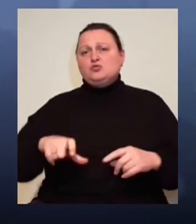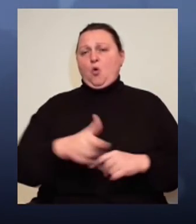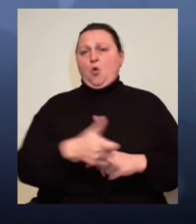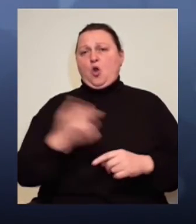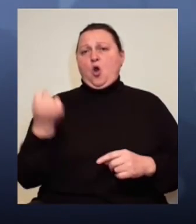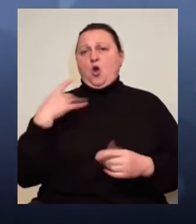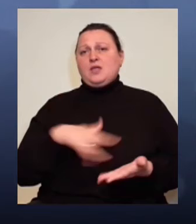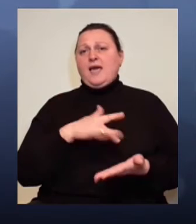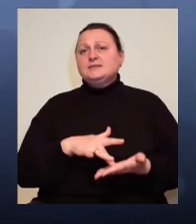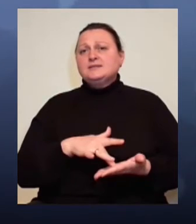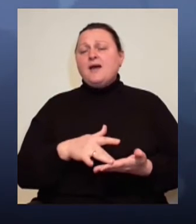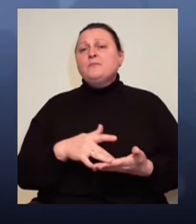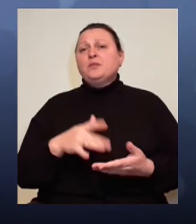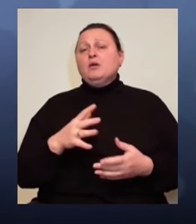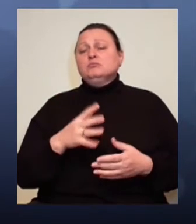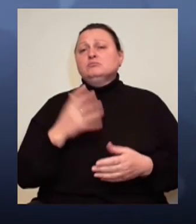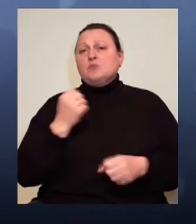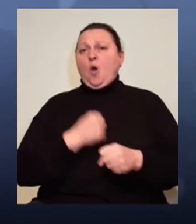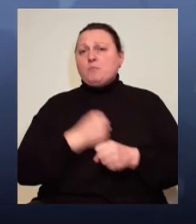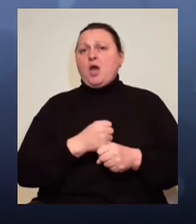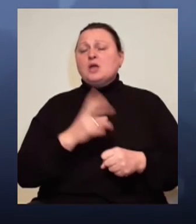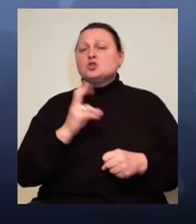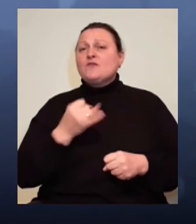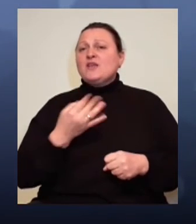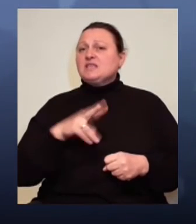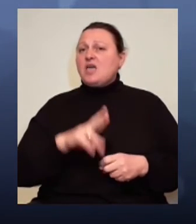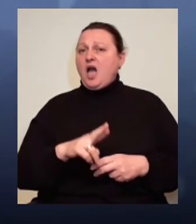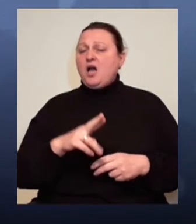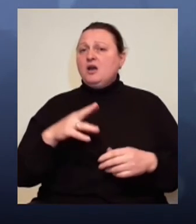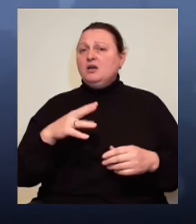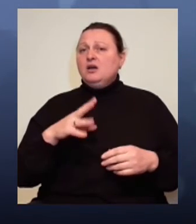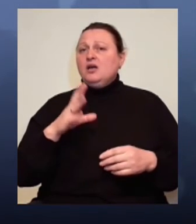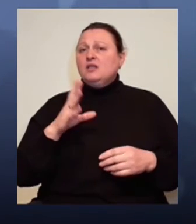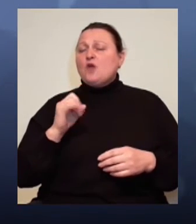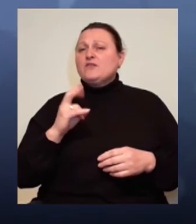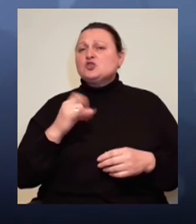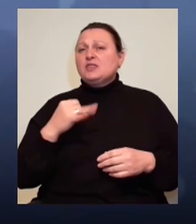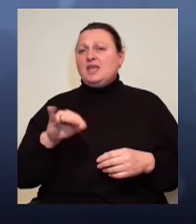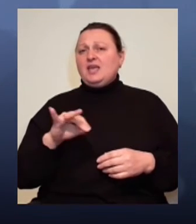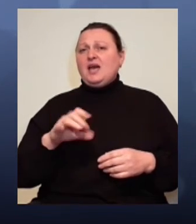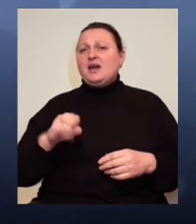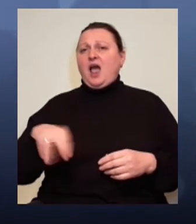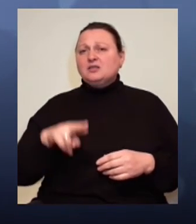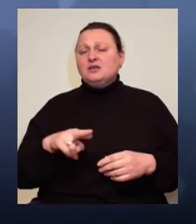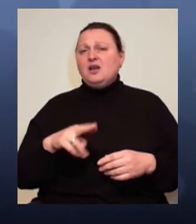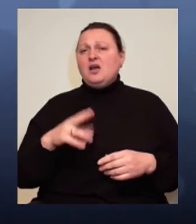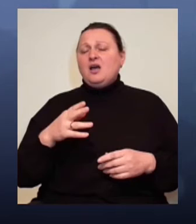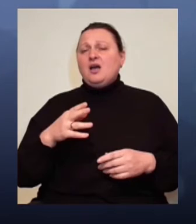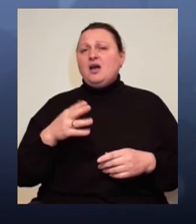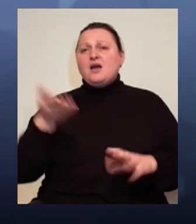якісь вулиці в нас роблять капітальний ремонт. Зробили там Софіївську, зараз Новощипний ряд. Ну, і ті ж самі вулиці, які робили